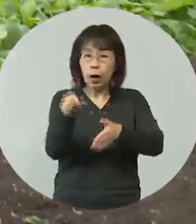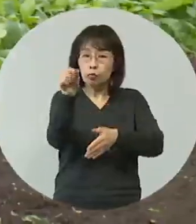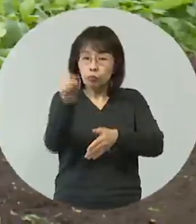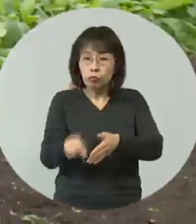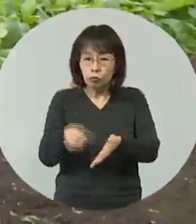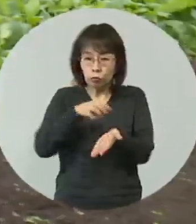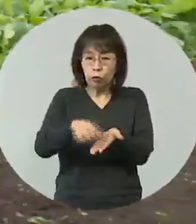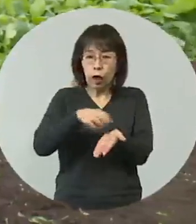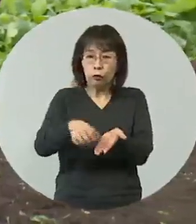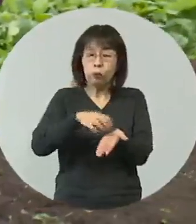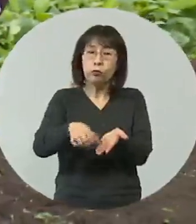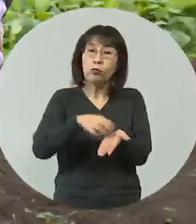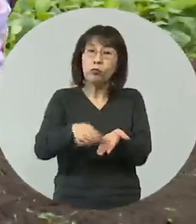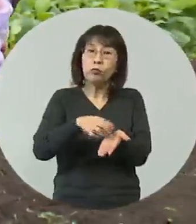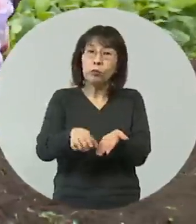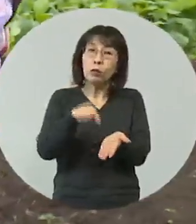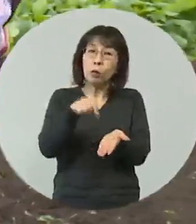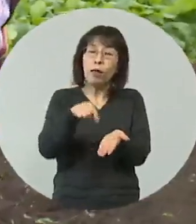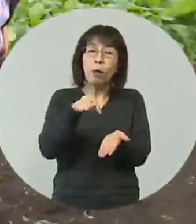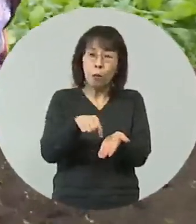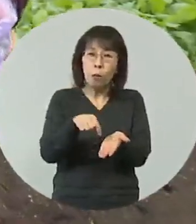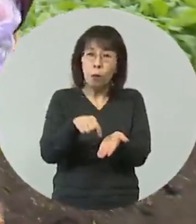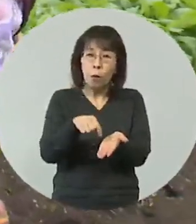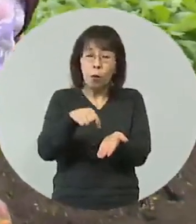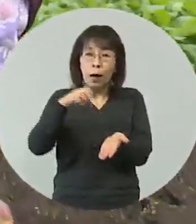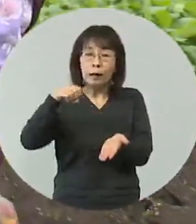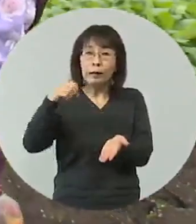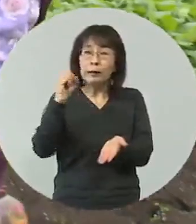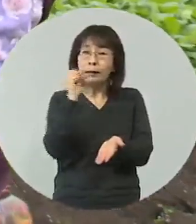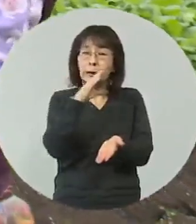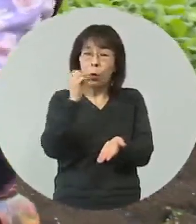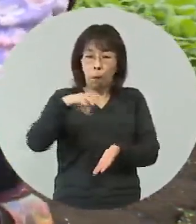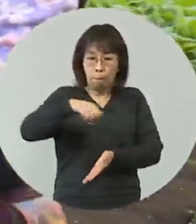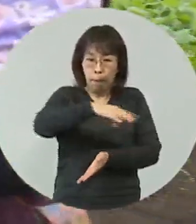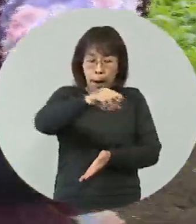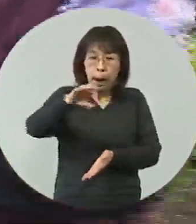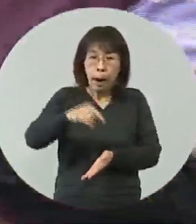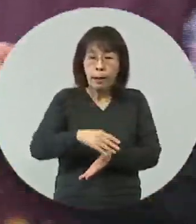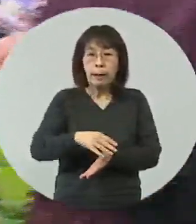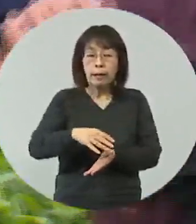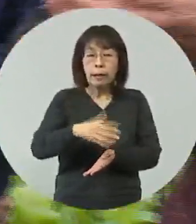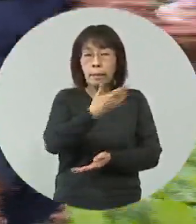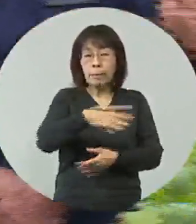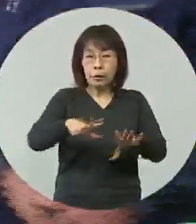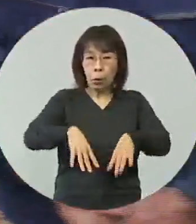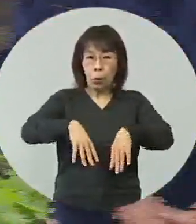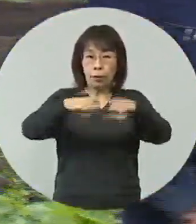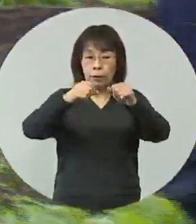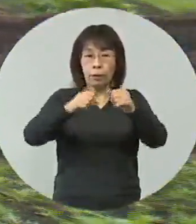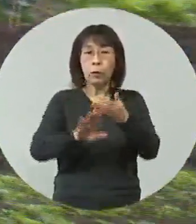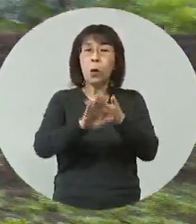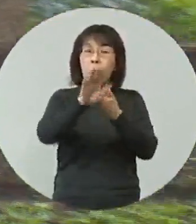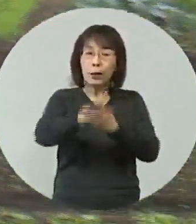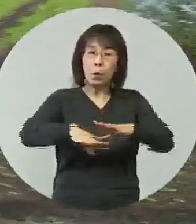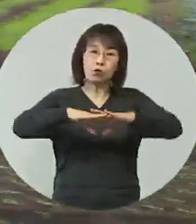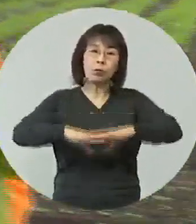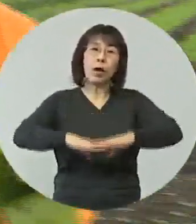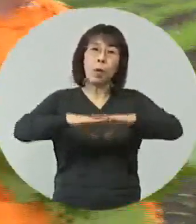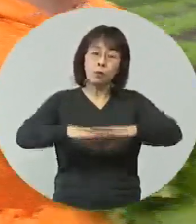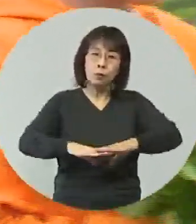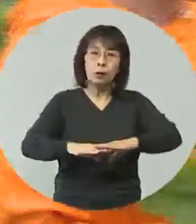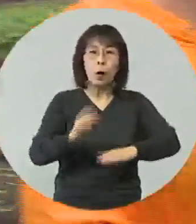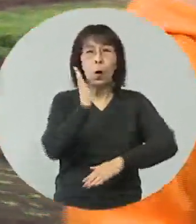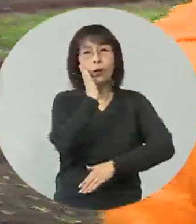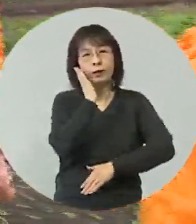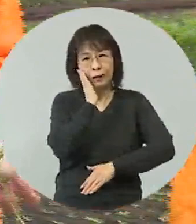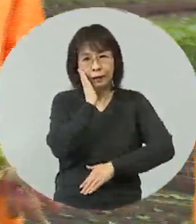でスライスして、でちょっとお塩してその水気を絞ってそれから漬け込むと美味しいです